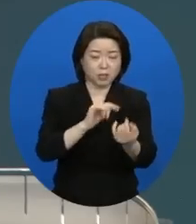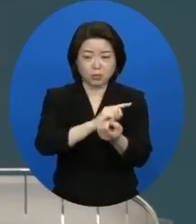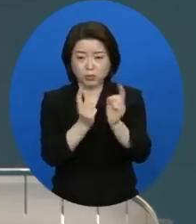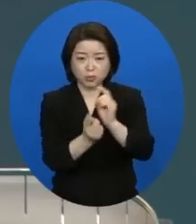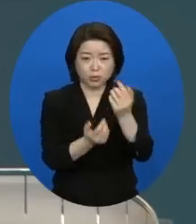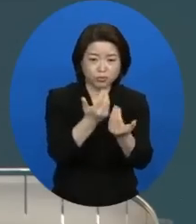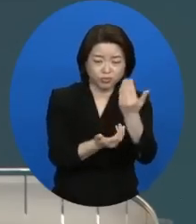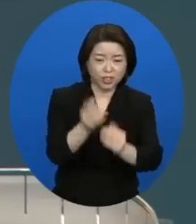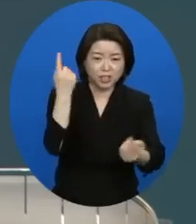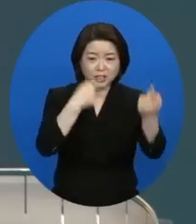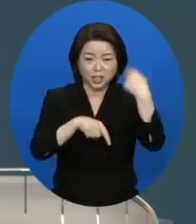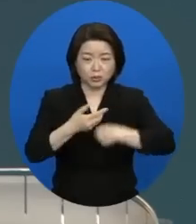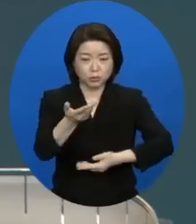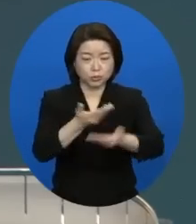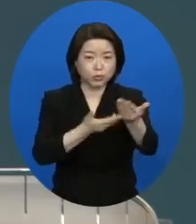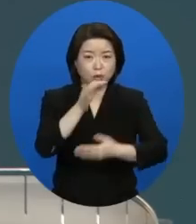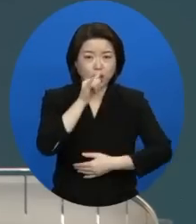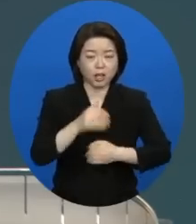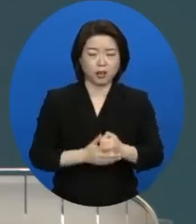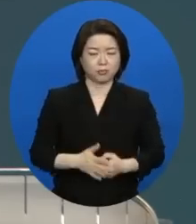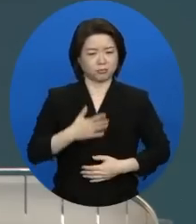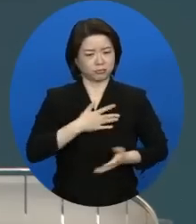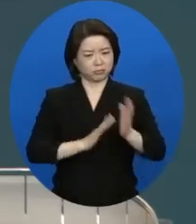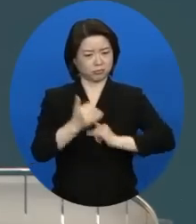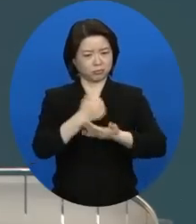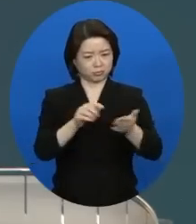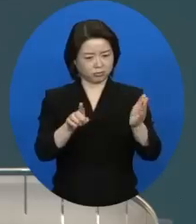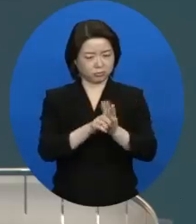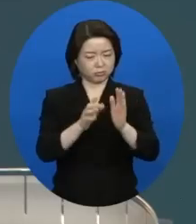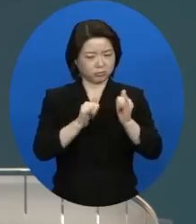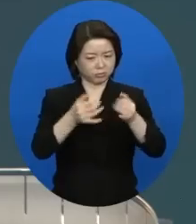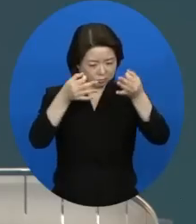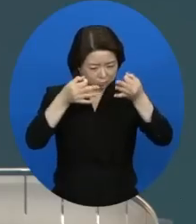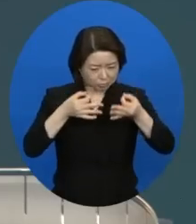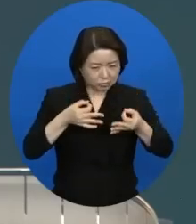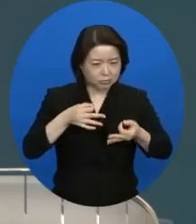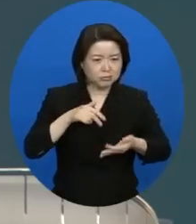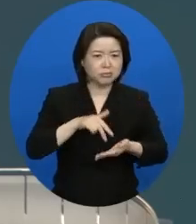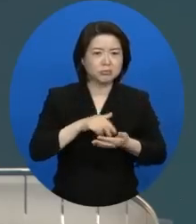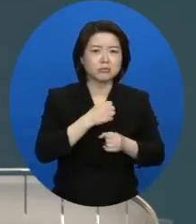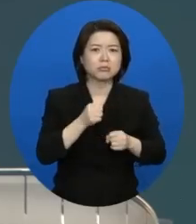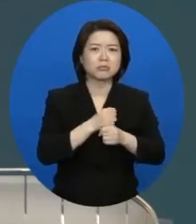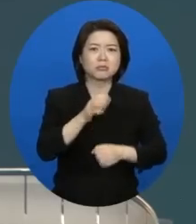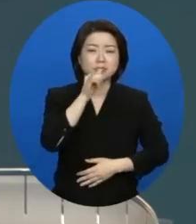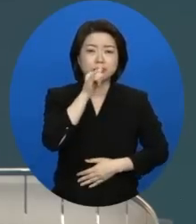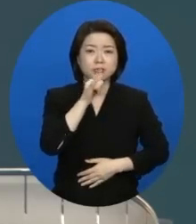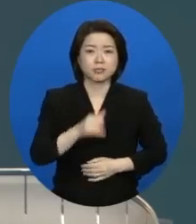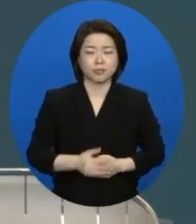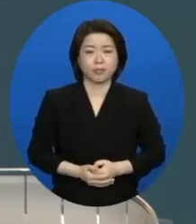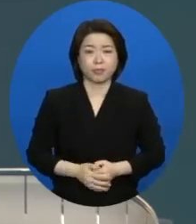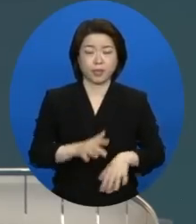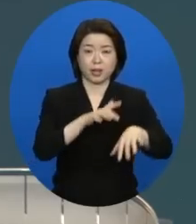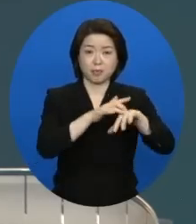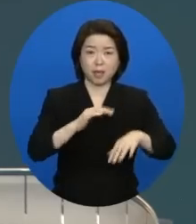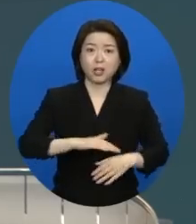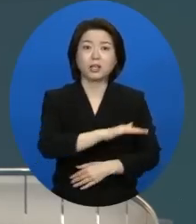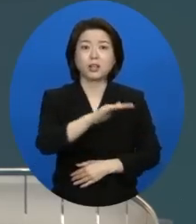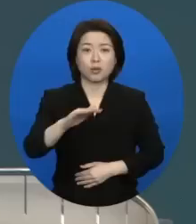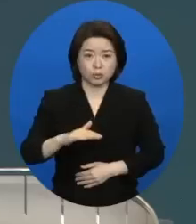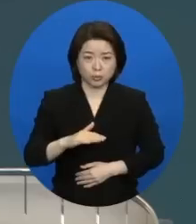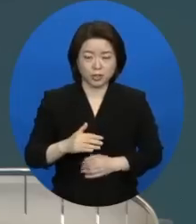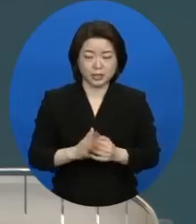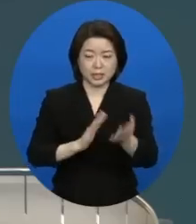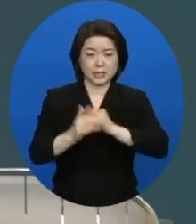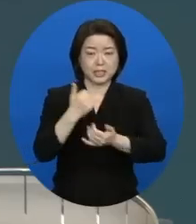주고받고 내가 예수 믿는 사람 맞나 이런 처지에 빠져버린 거예요. 마귀가 우리를 예수